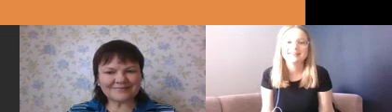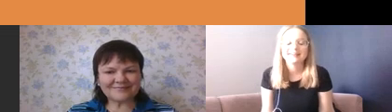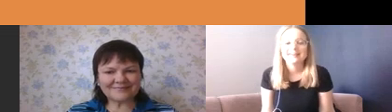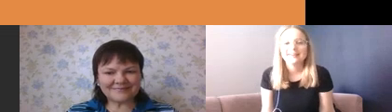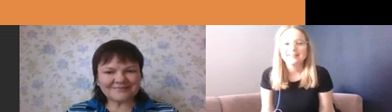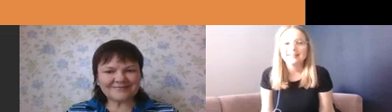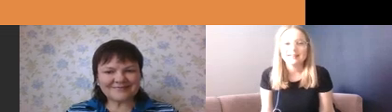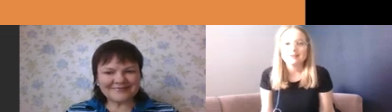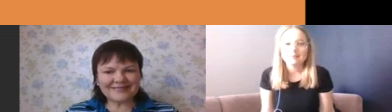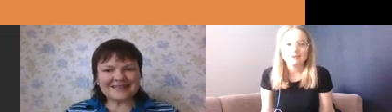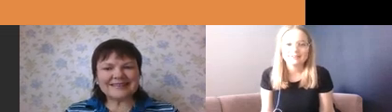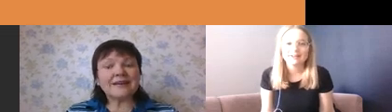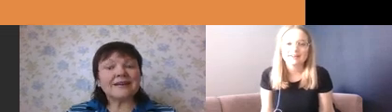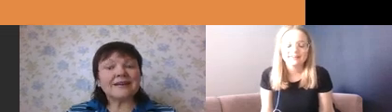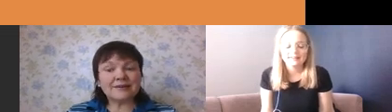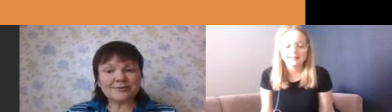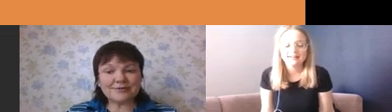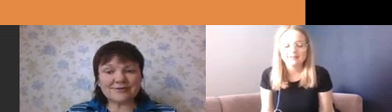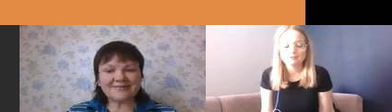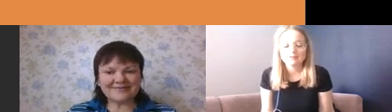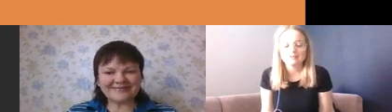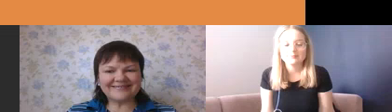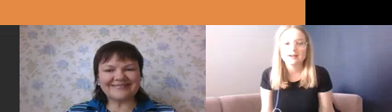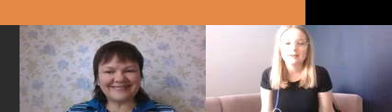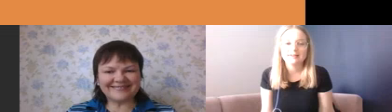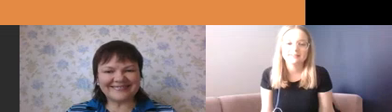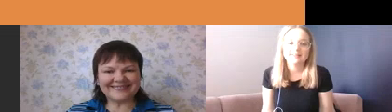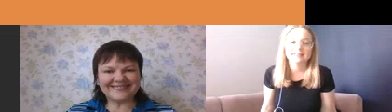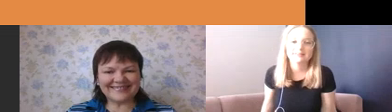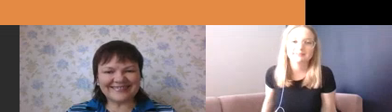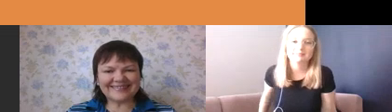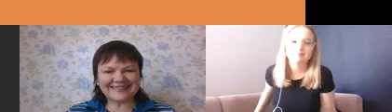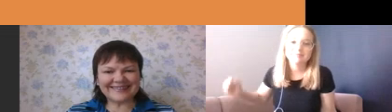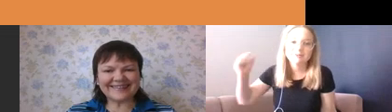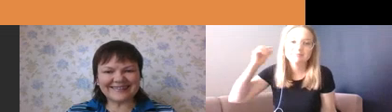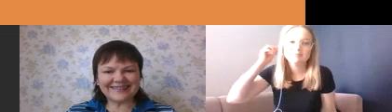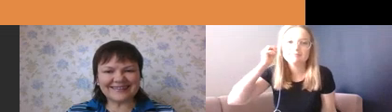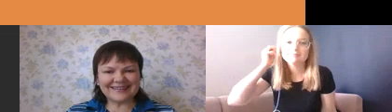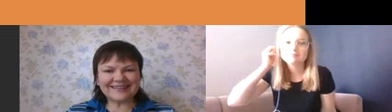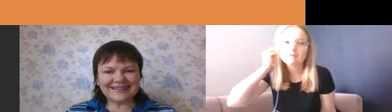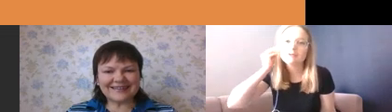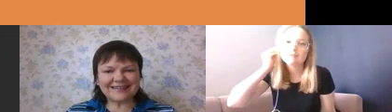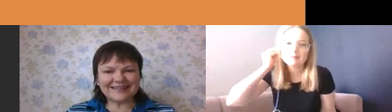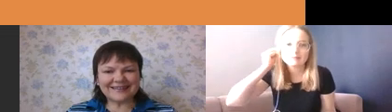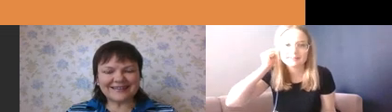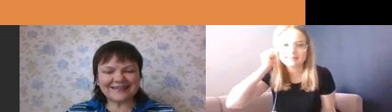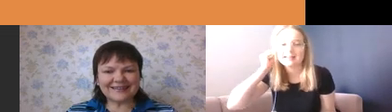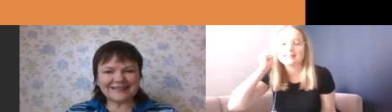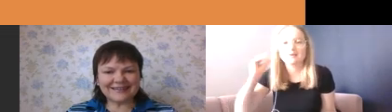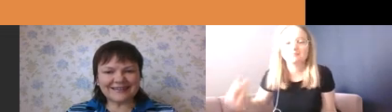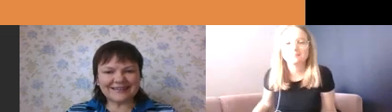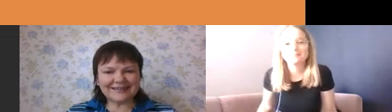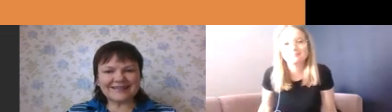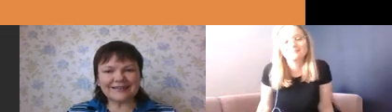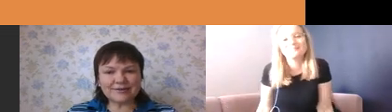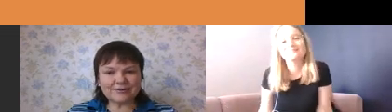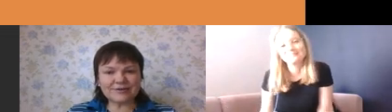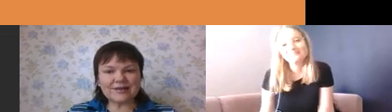igasugused IT-üpärused on alati ette tulnud, siis mina olen see, kes on valmis endaga